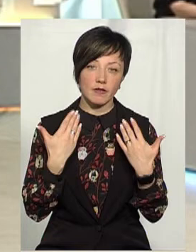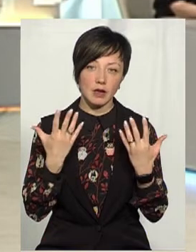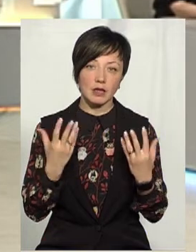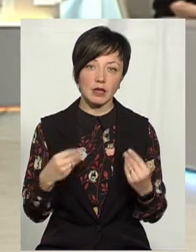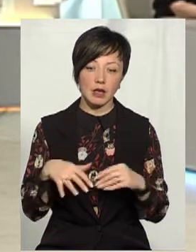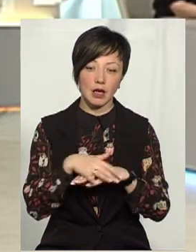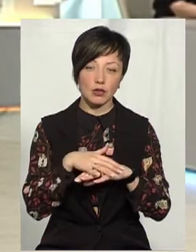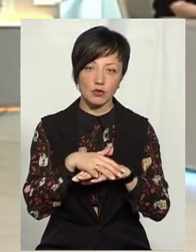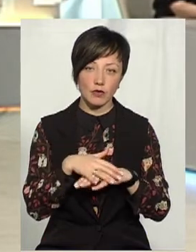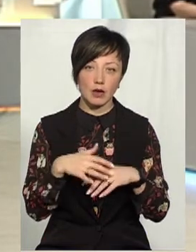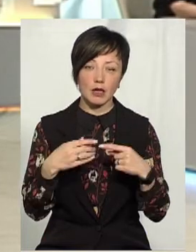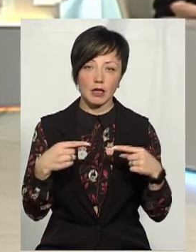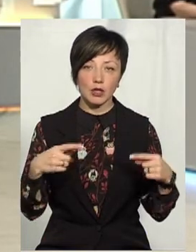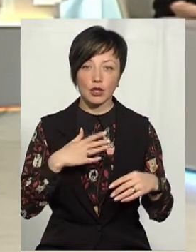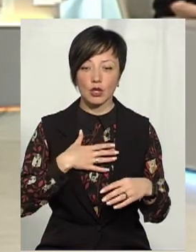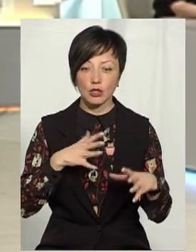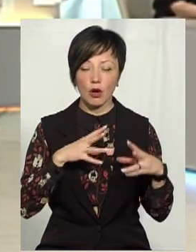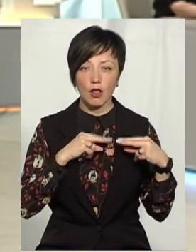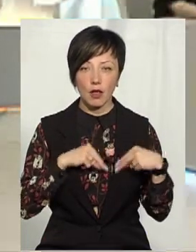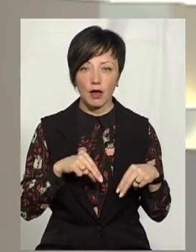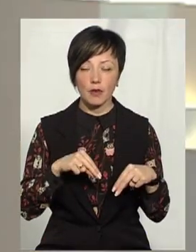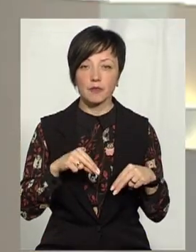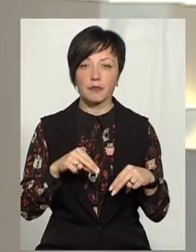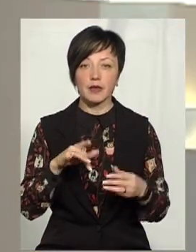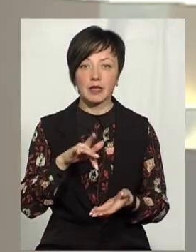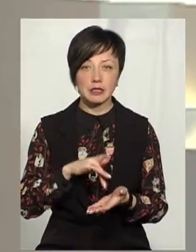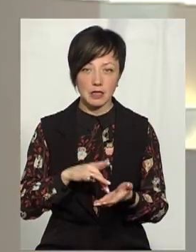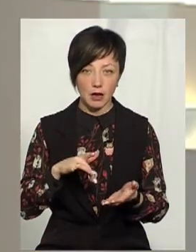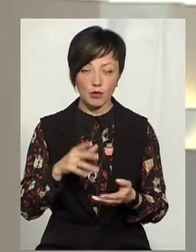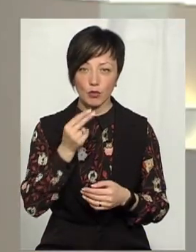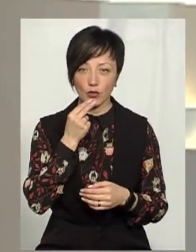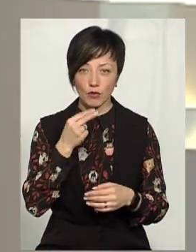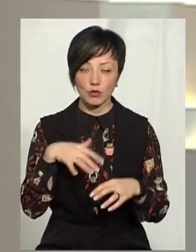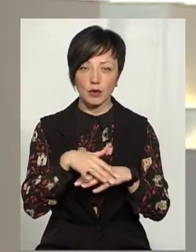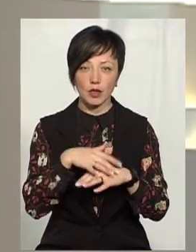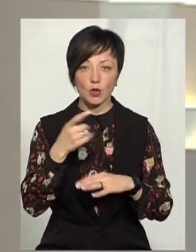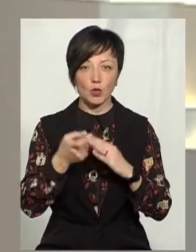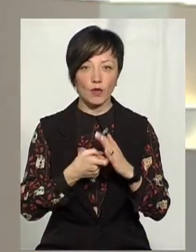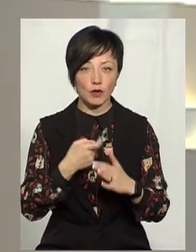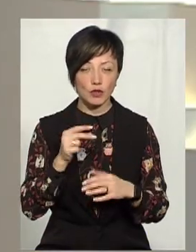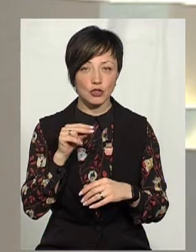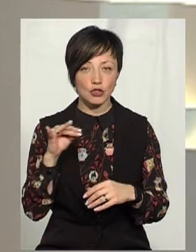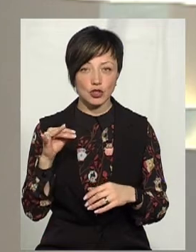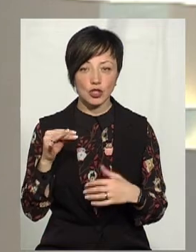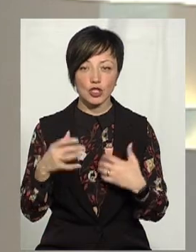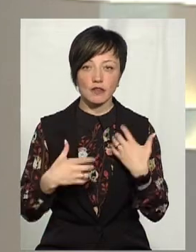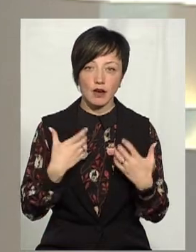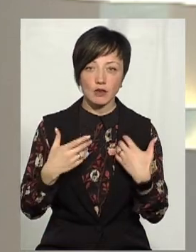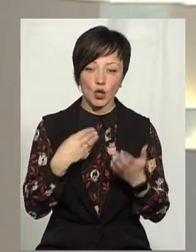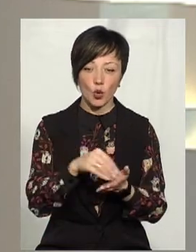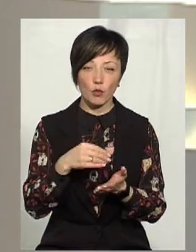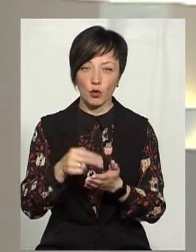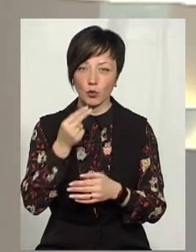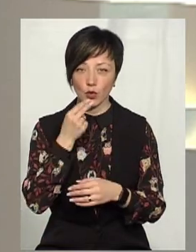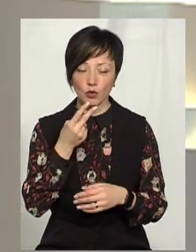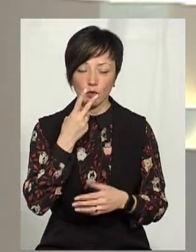на речових ринках, а наша колега Леся Боровець на центральному продовольчому ринку довідувалась, чи жвавіше купують